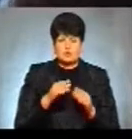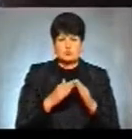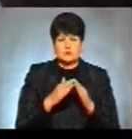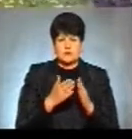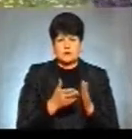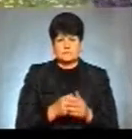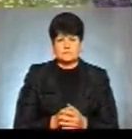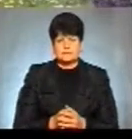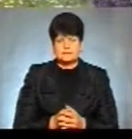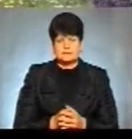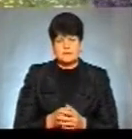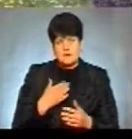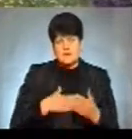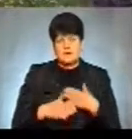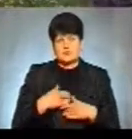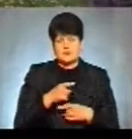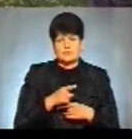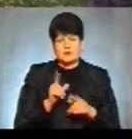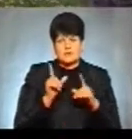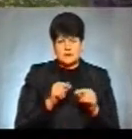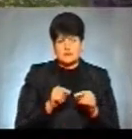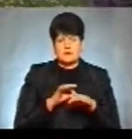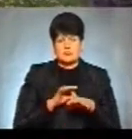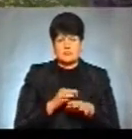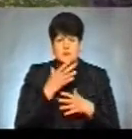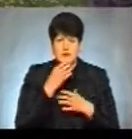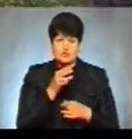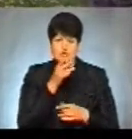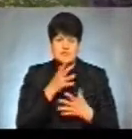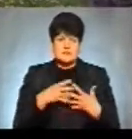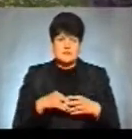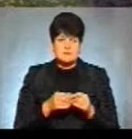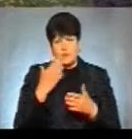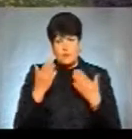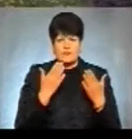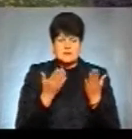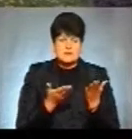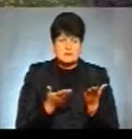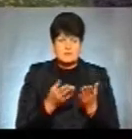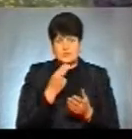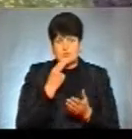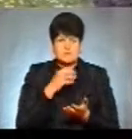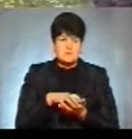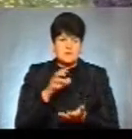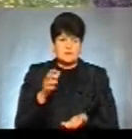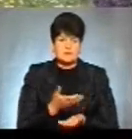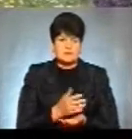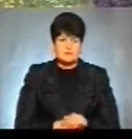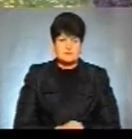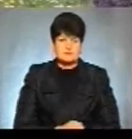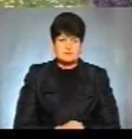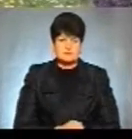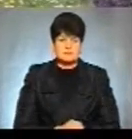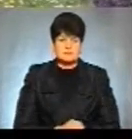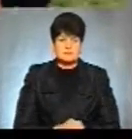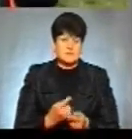будинку. Я рада, що він їде, він проведе гарний час в сім'ї, повеселиться, поїсть пасочку. Це